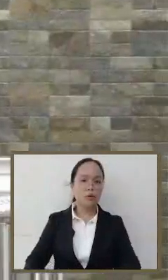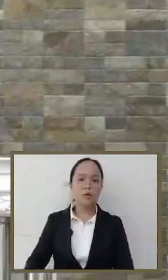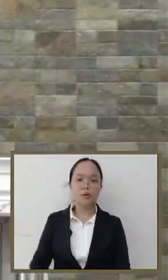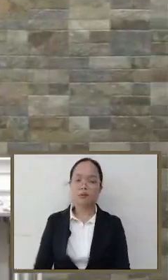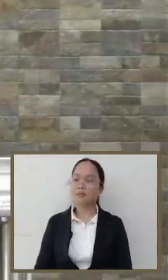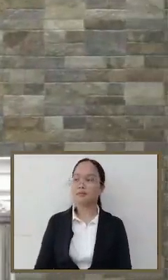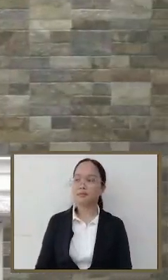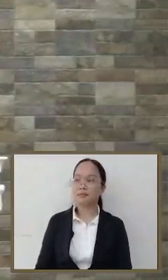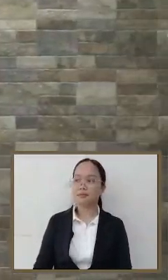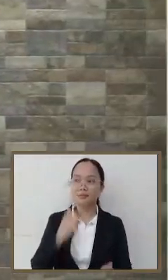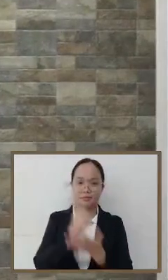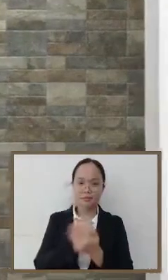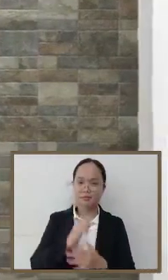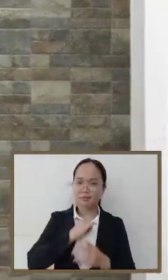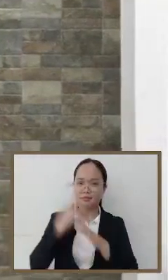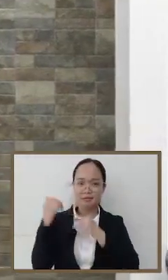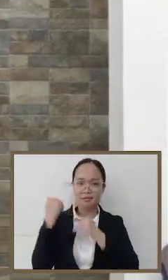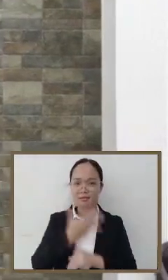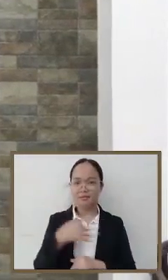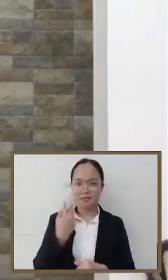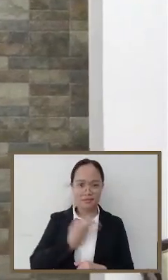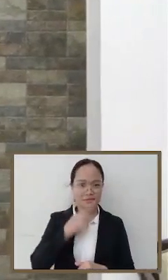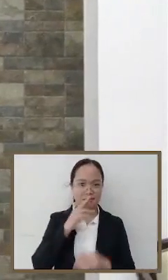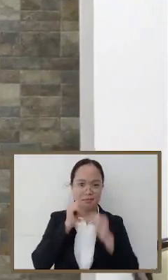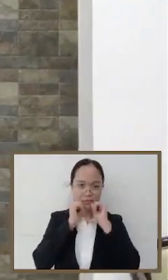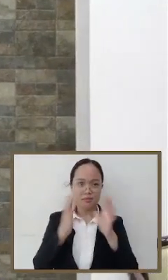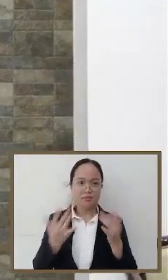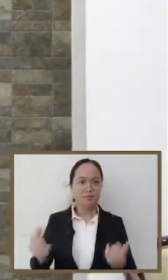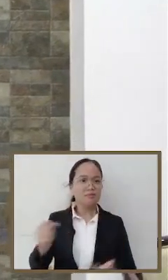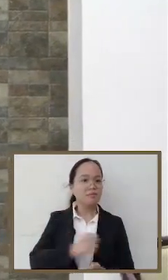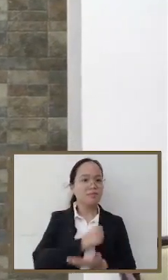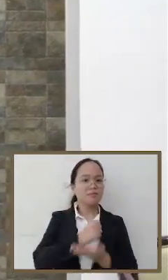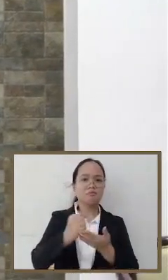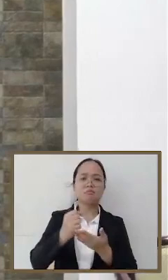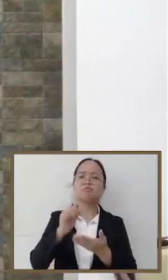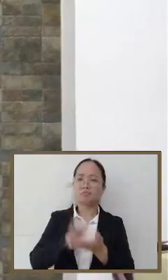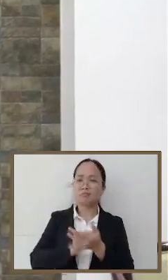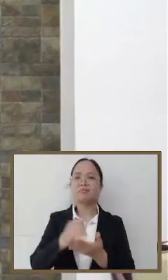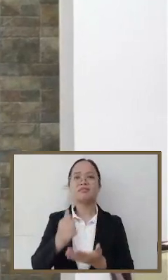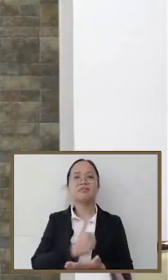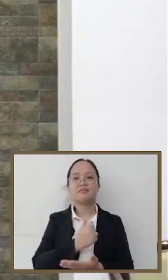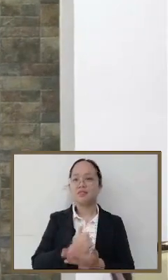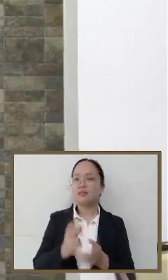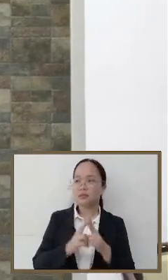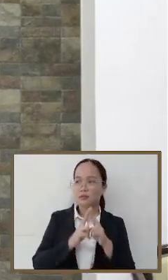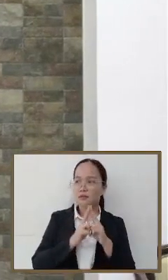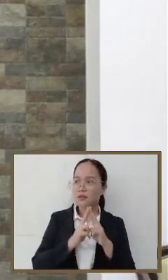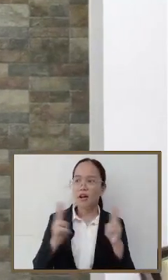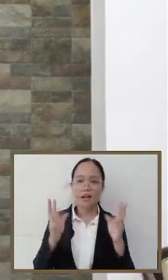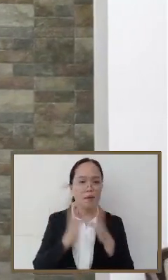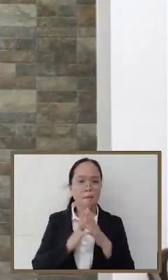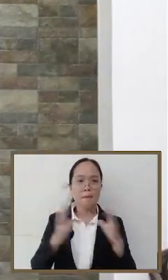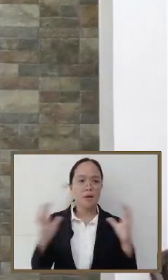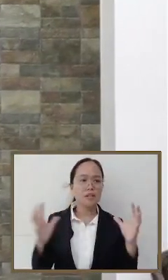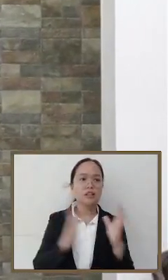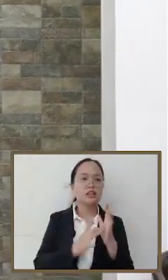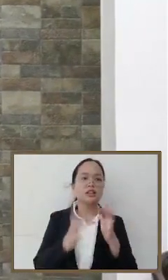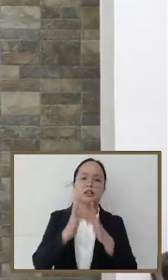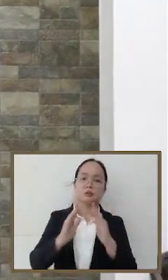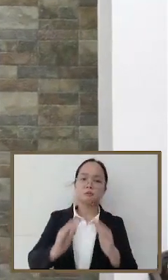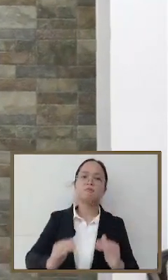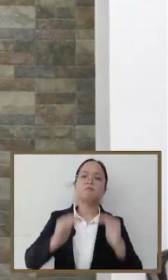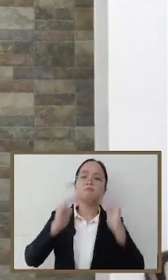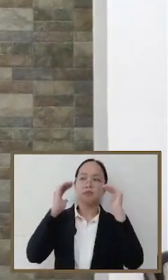amen amen I hope na tayo po a na-bless sa mga awitin po na yan awitin pa lang talagang ang panginoong Hesukristo na ang